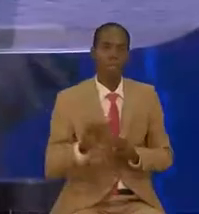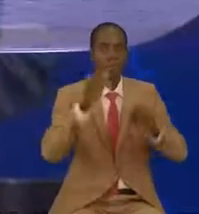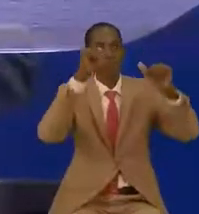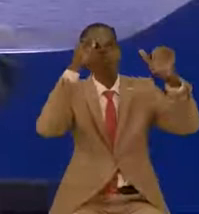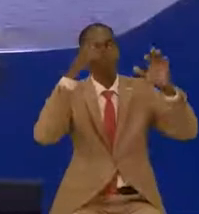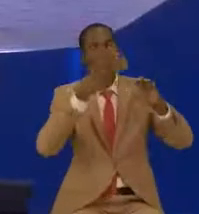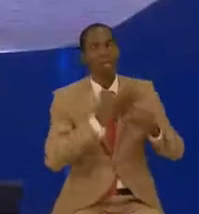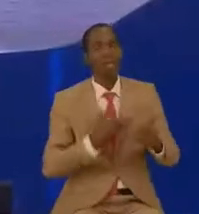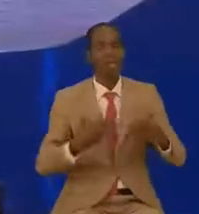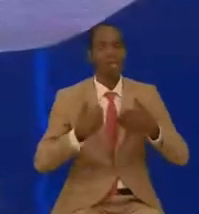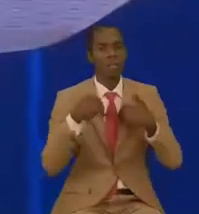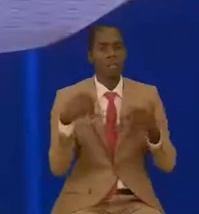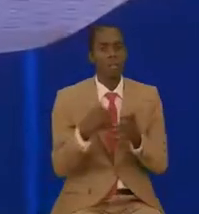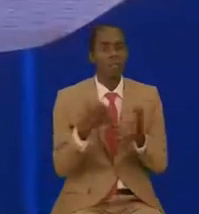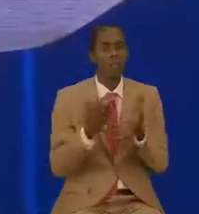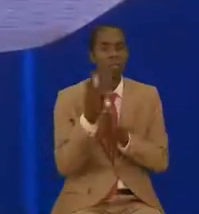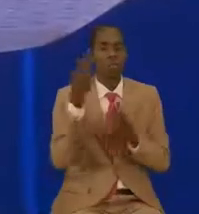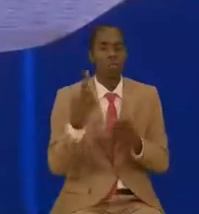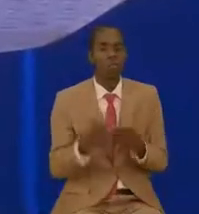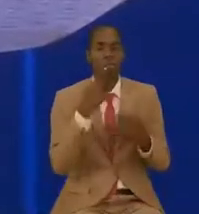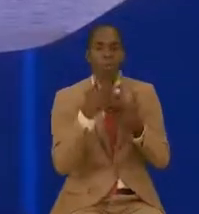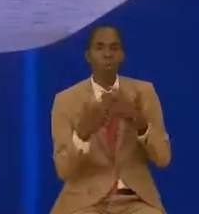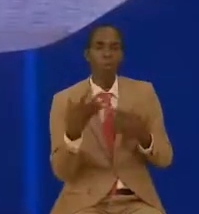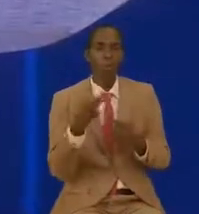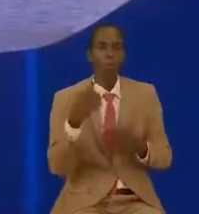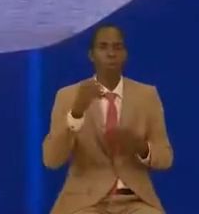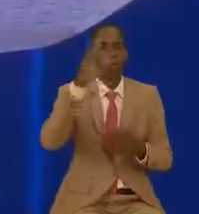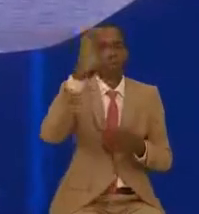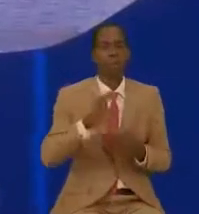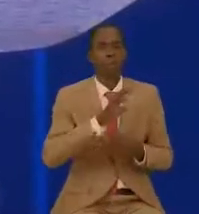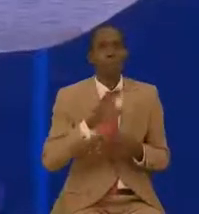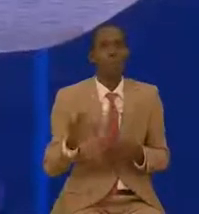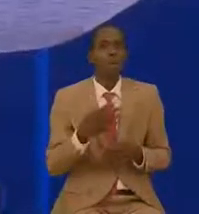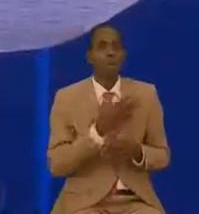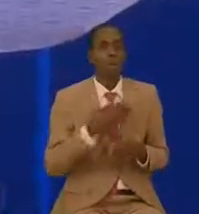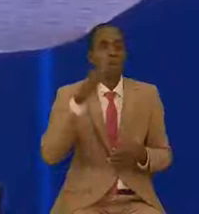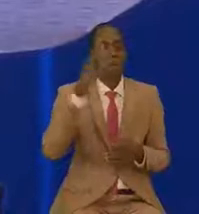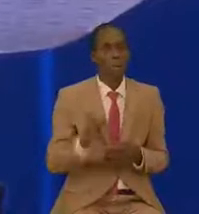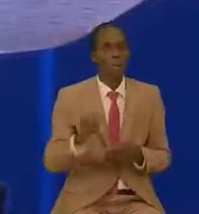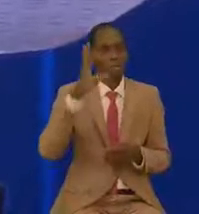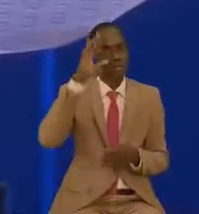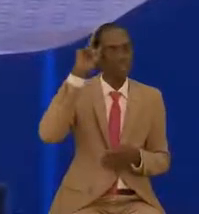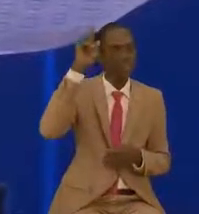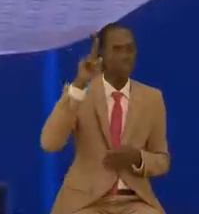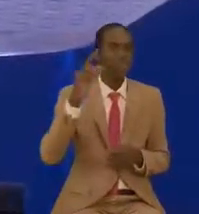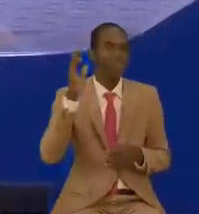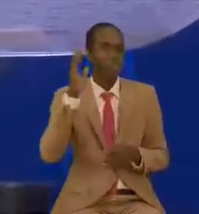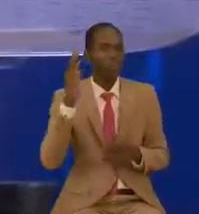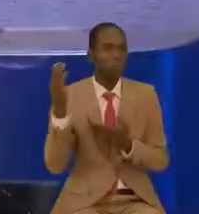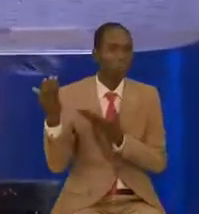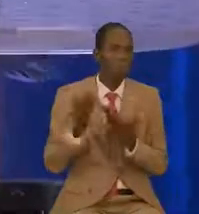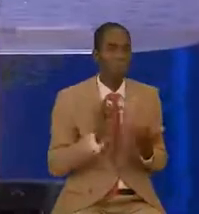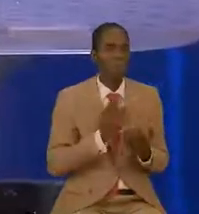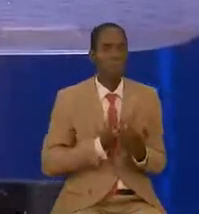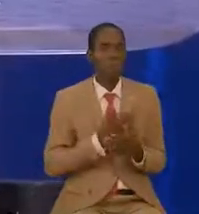réconcilier tout avec lui-même, tant ce qui est sur la terre que ce qui est dans les cieux, en faisant la